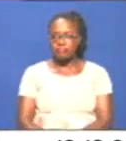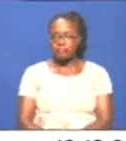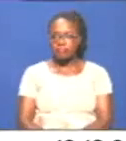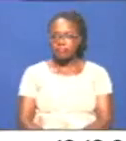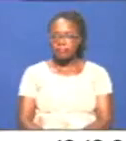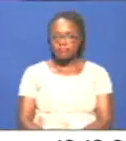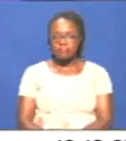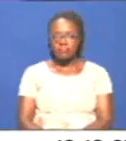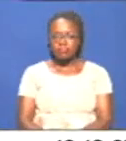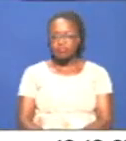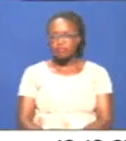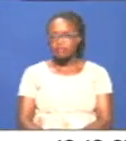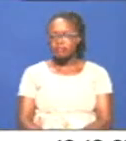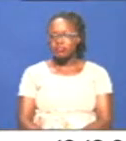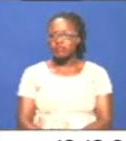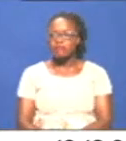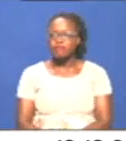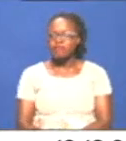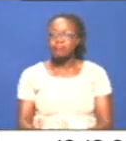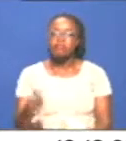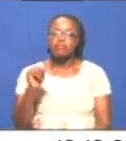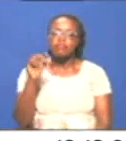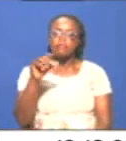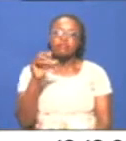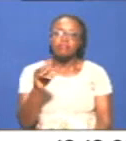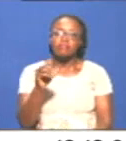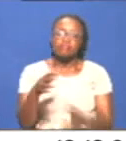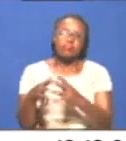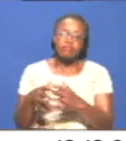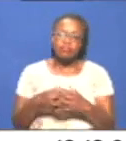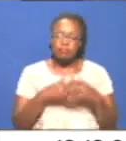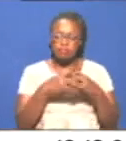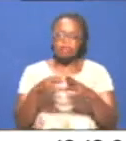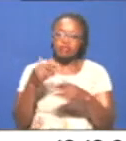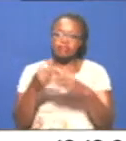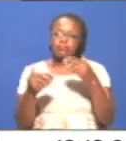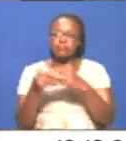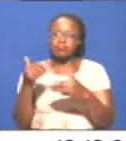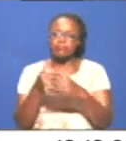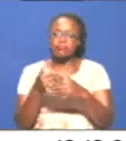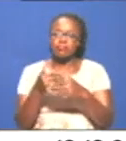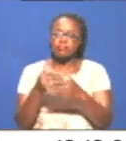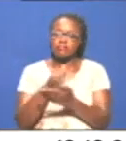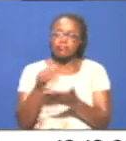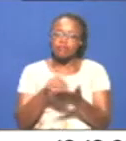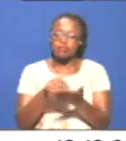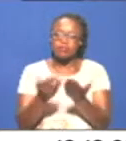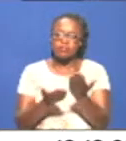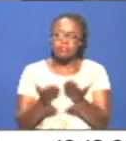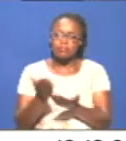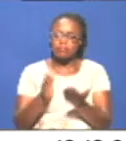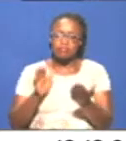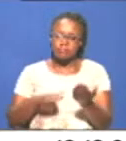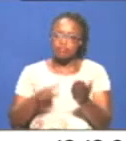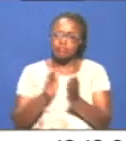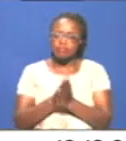Kendo Kapwani, shirika moja lisilo la kiserikali la Marekani limejenga kituo cha kuwahudumia watoto katika gereza la wanawake la